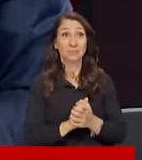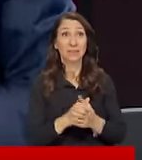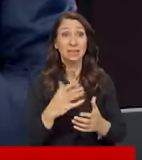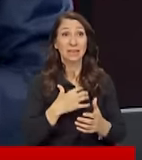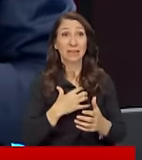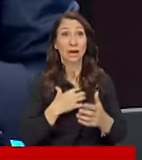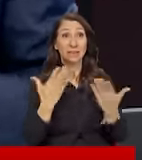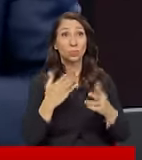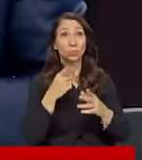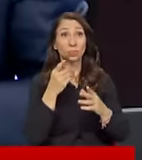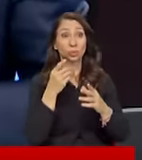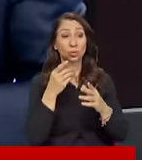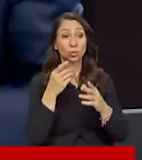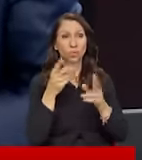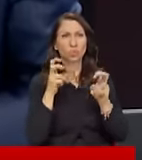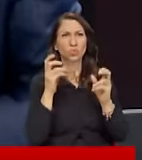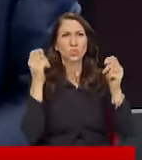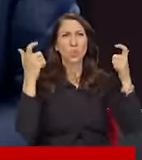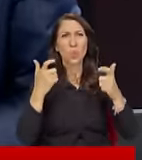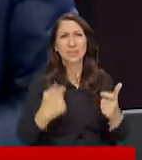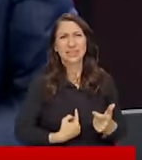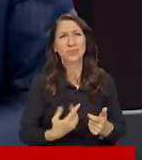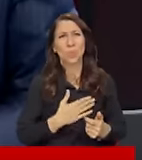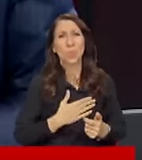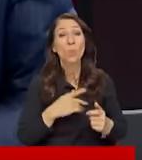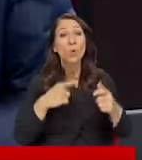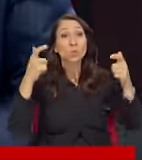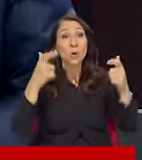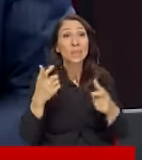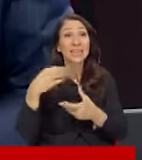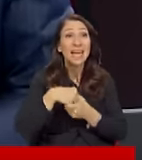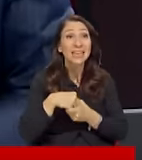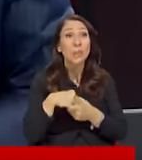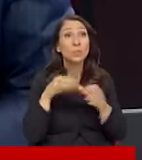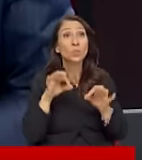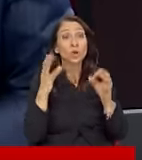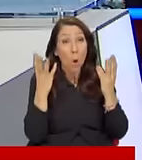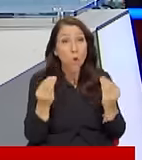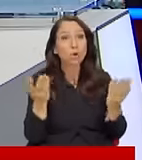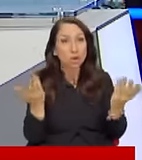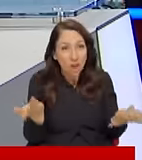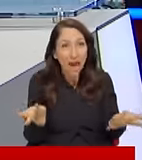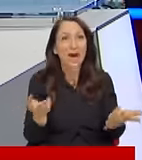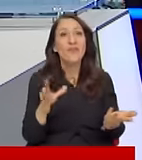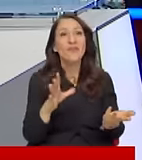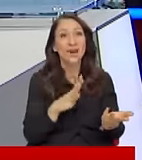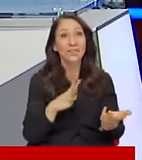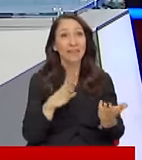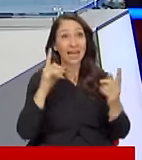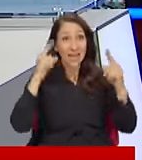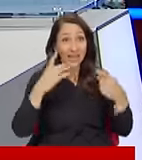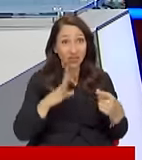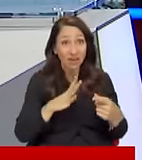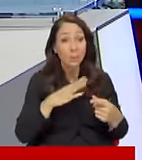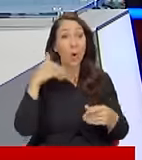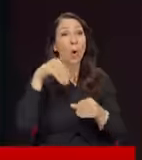Kendimi aslında bu konuda çok sorumlu hissediyorum. Ve bu sorumluluk dahilinde de mümkün olduğu kadar varsa bir yetkim, varsa